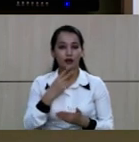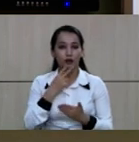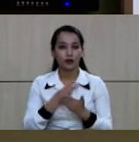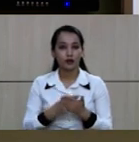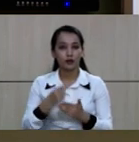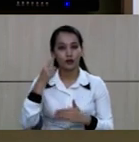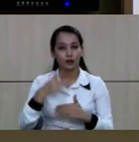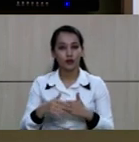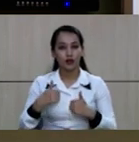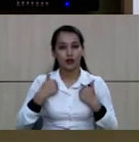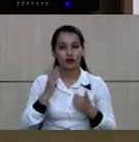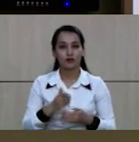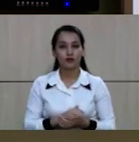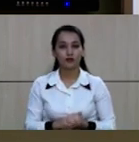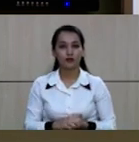қиламиз.